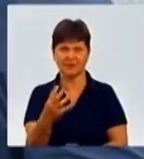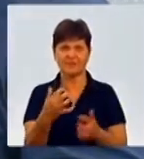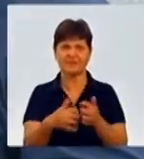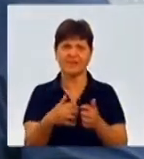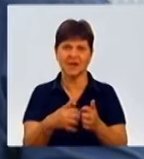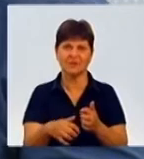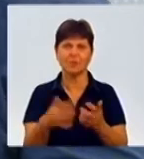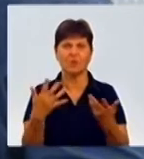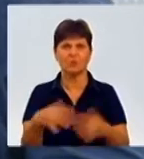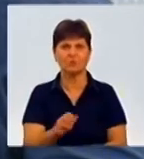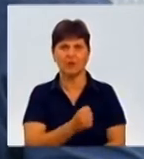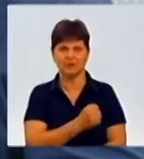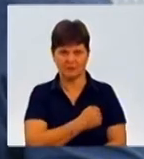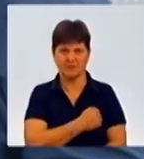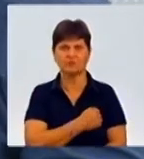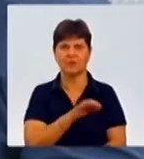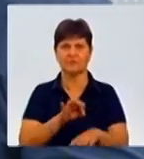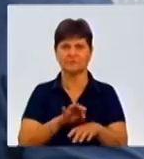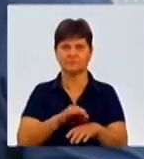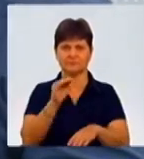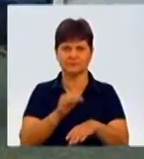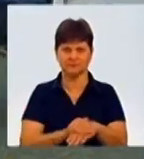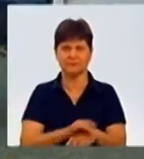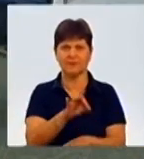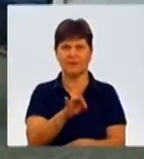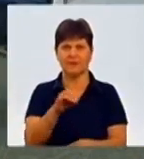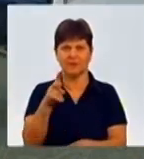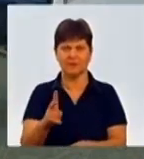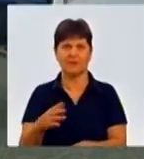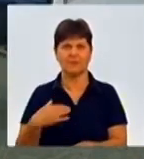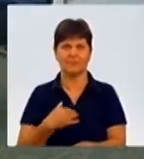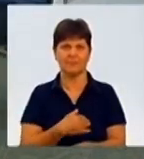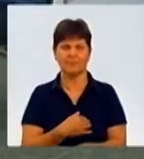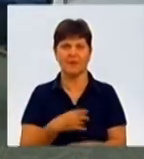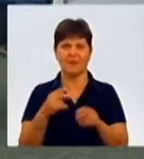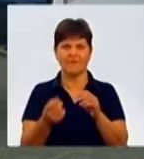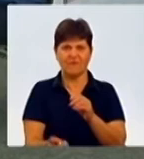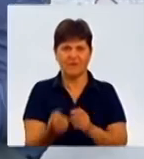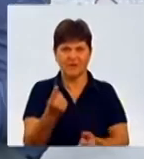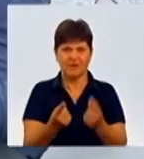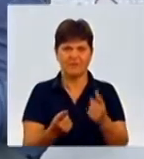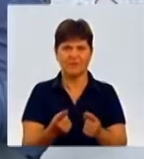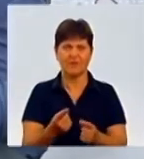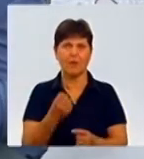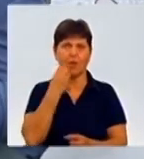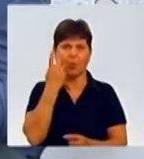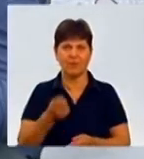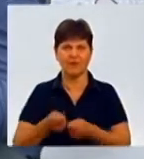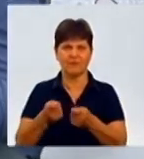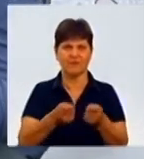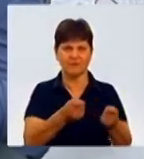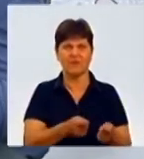вже, на жаль, встановленим діагнозом рак молочної залози, який ми виявляємо під час саме цих виїздів. Деякі з цих пацієнтів